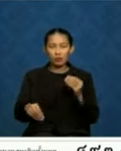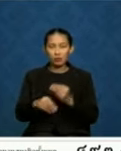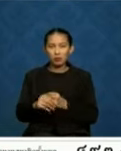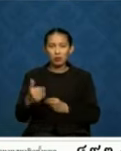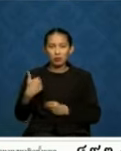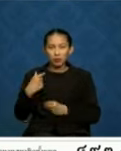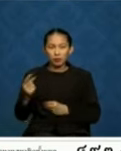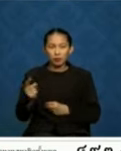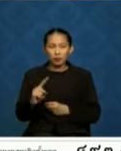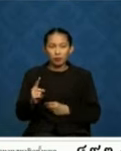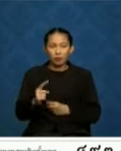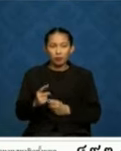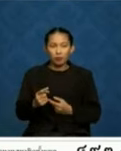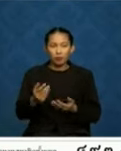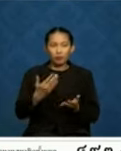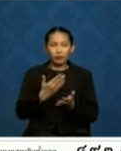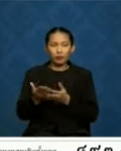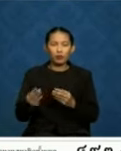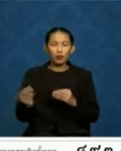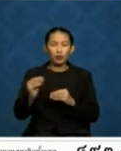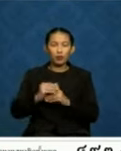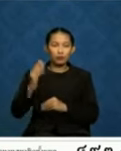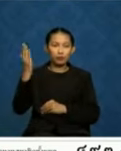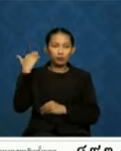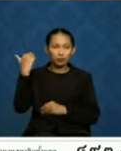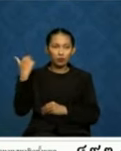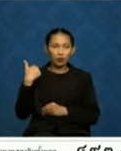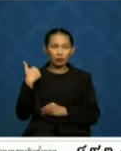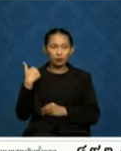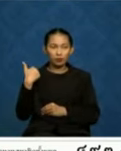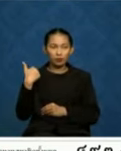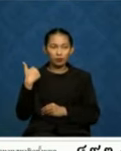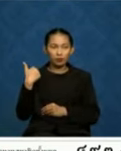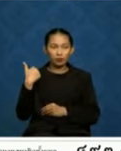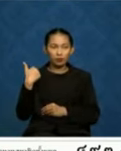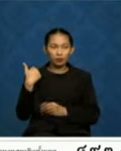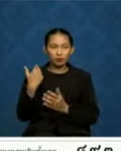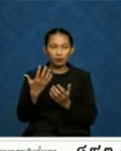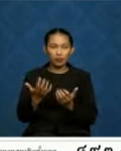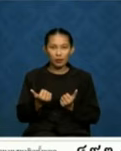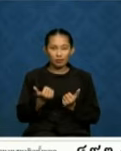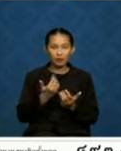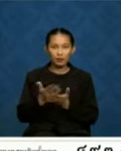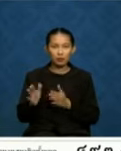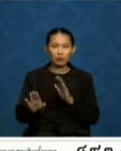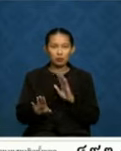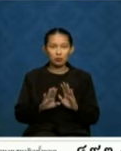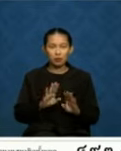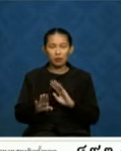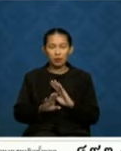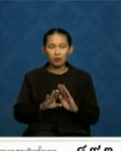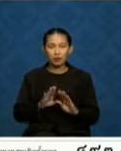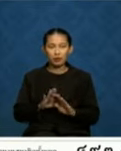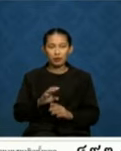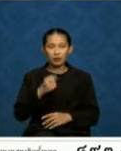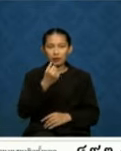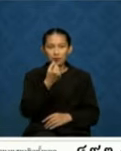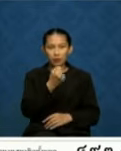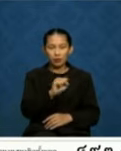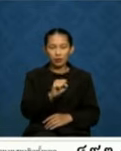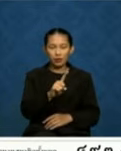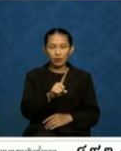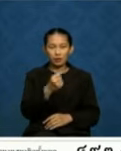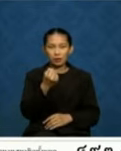ก็คือปริมาณการรับซื้อจากเดิมที่มีการปริมาณรับซื้อประมาณ11-12ล้านนะ